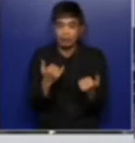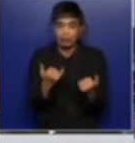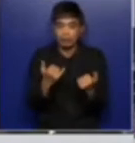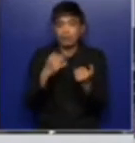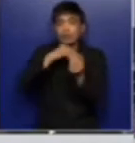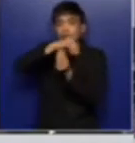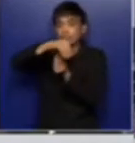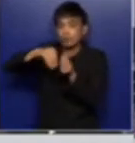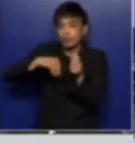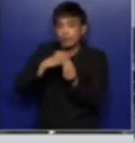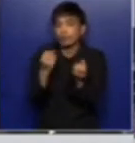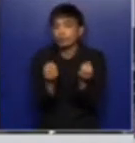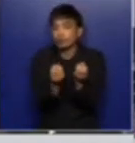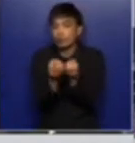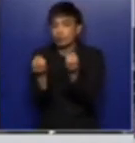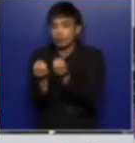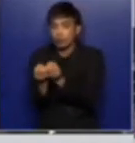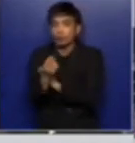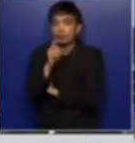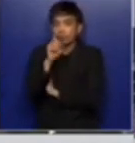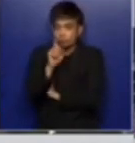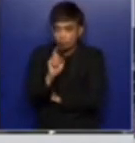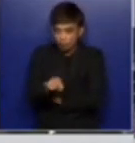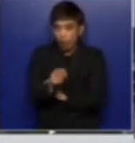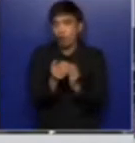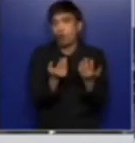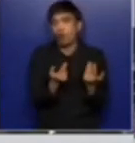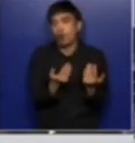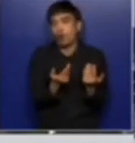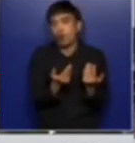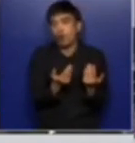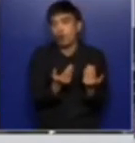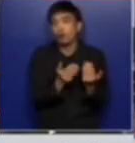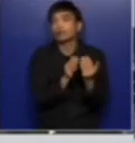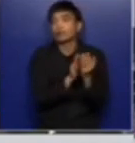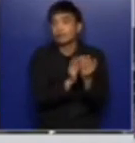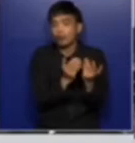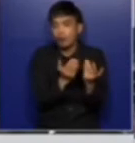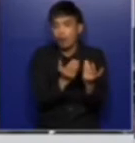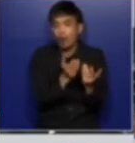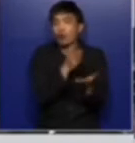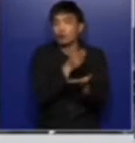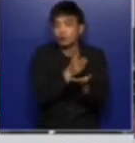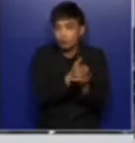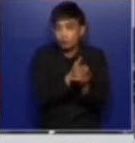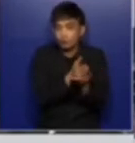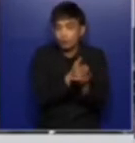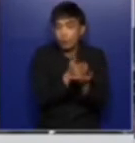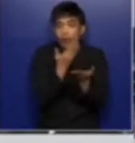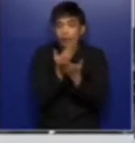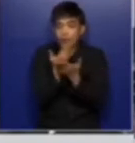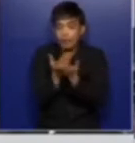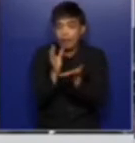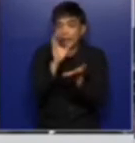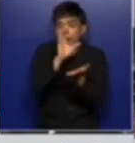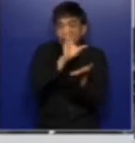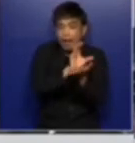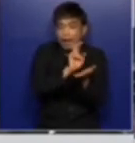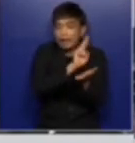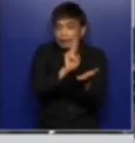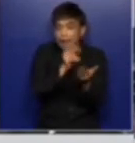นี้ควรชะลอหรือใช้งบเกี่ยวกับความมั่นคงโดยเฉพ